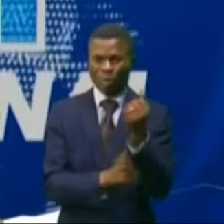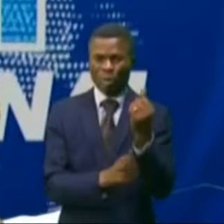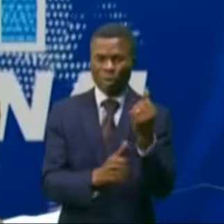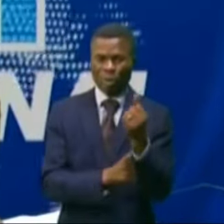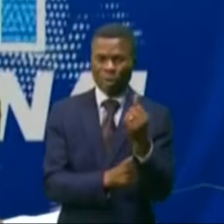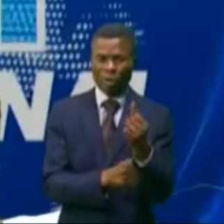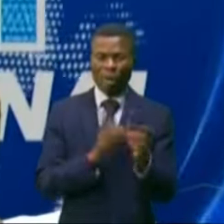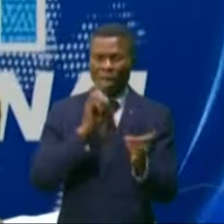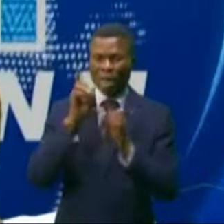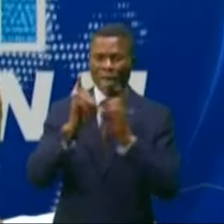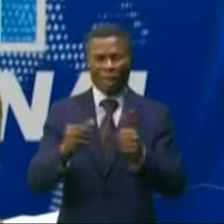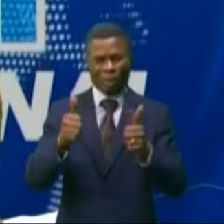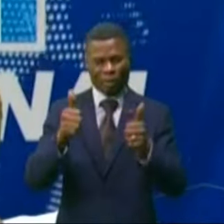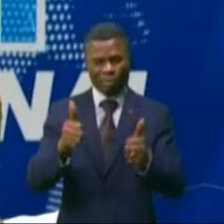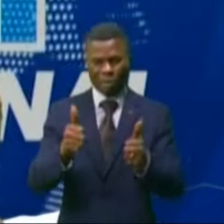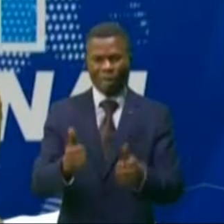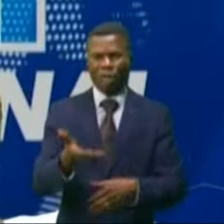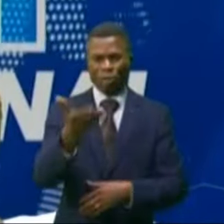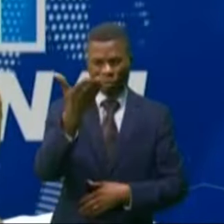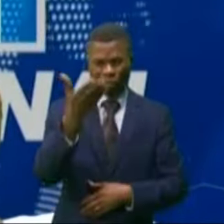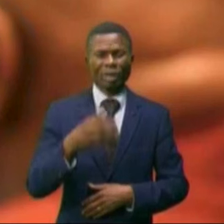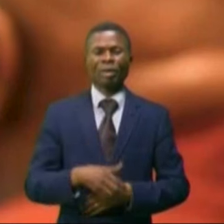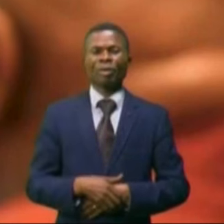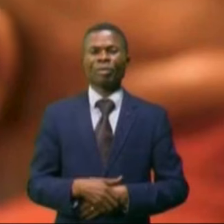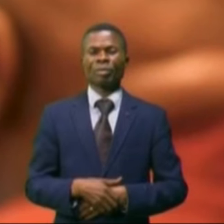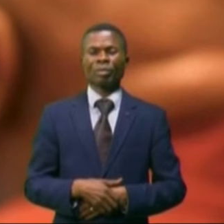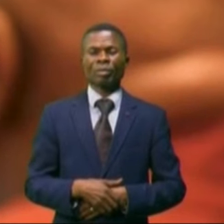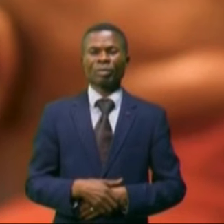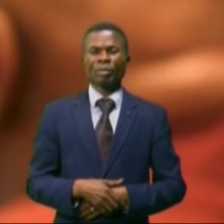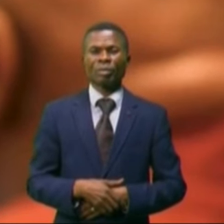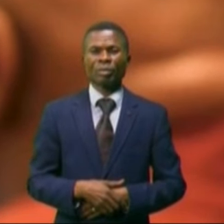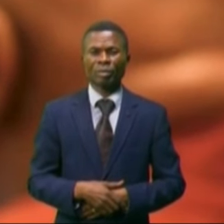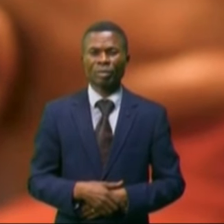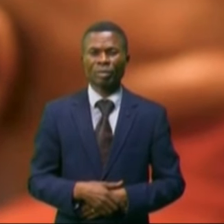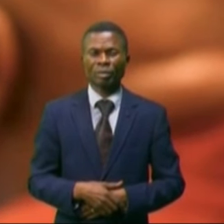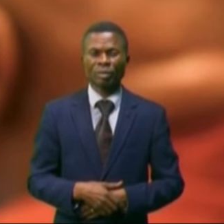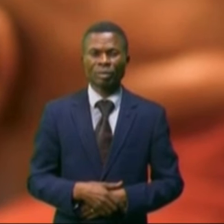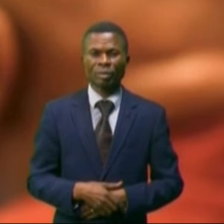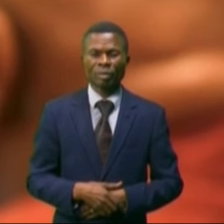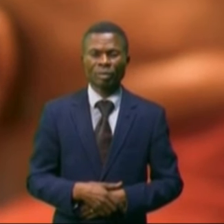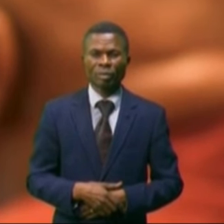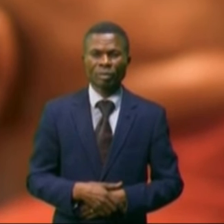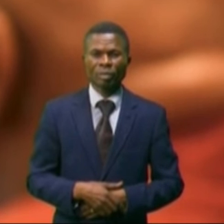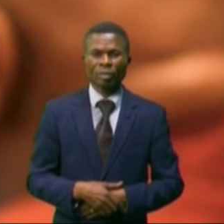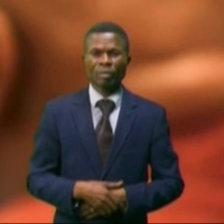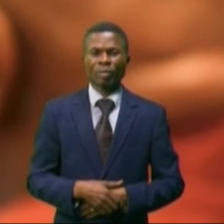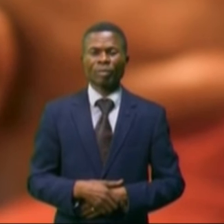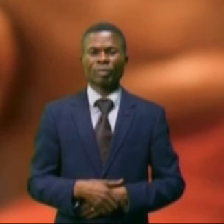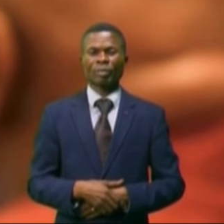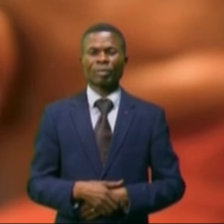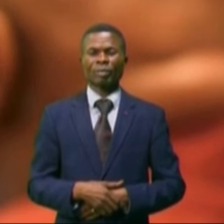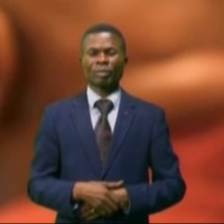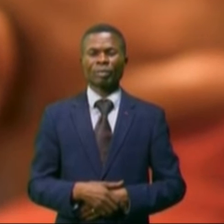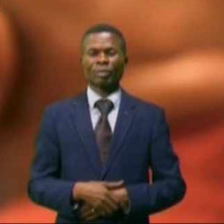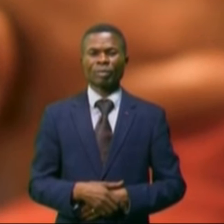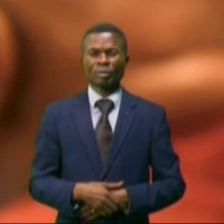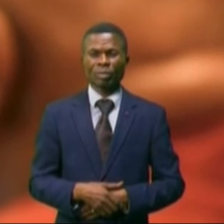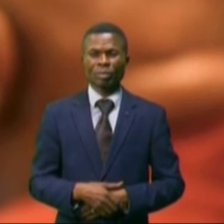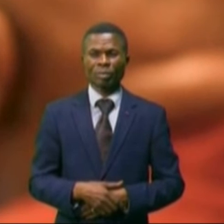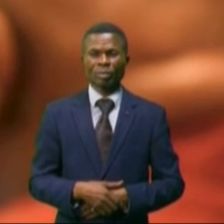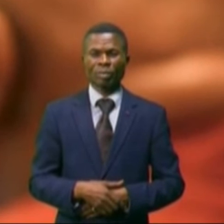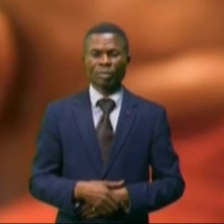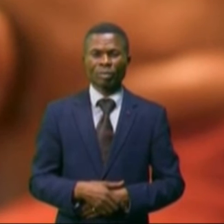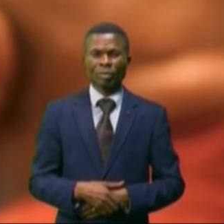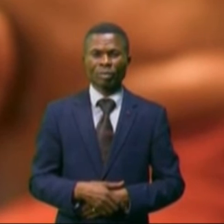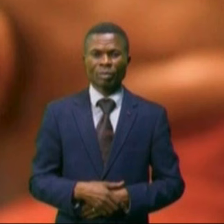un dialogue constructif. Edi Tchala. Je suis parvenu à briter un